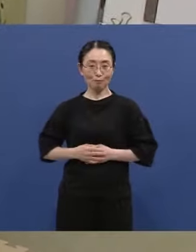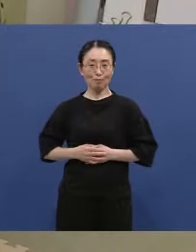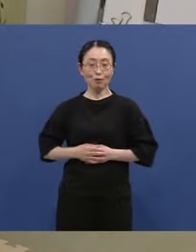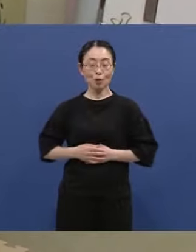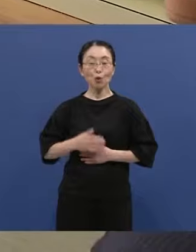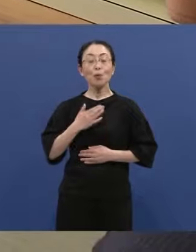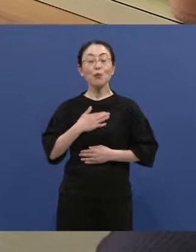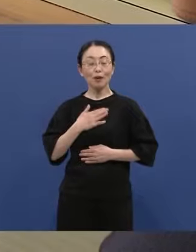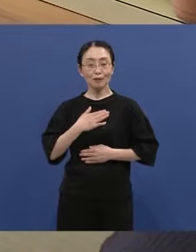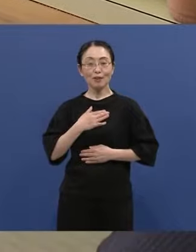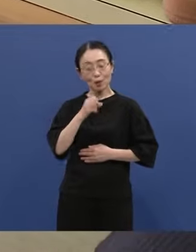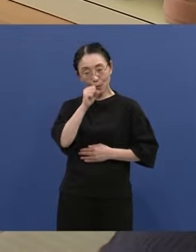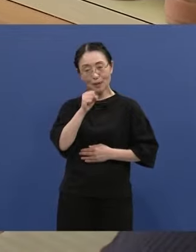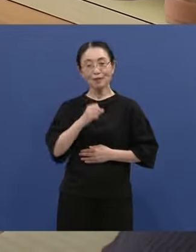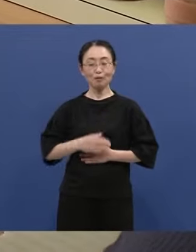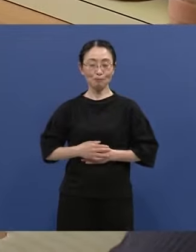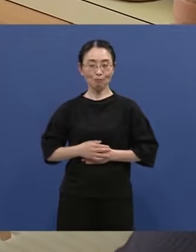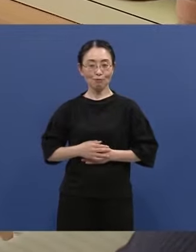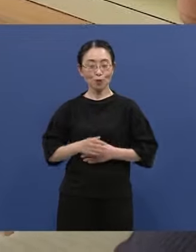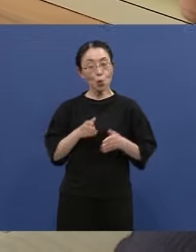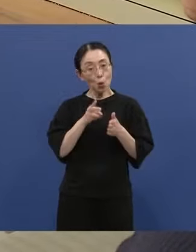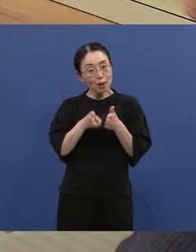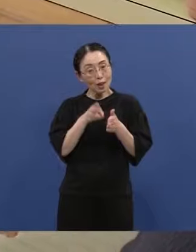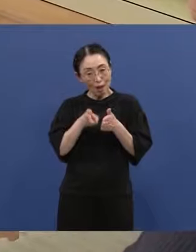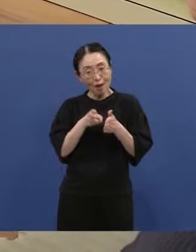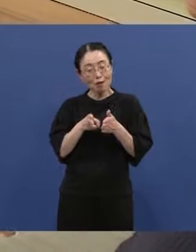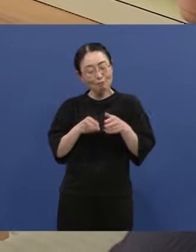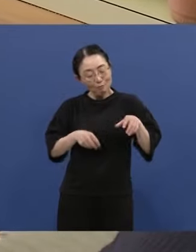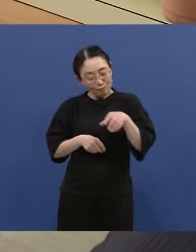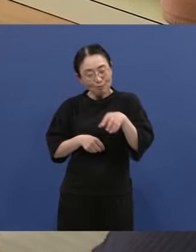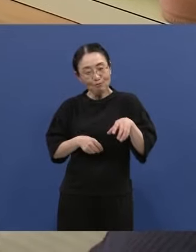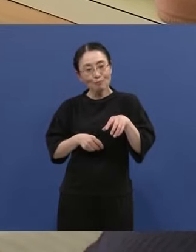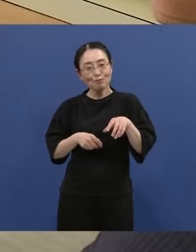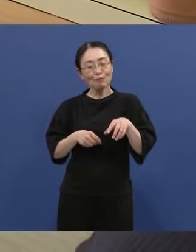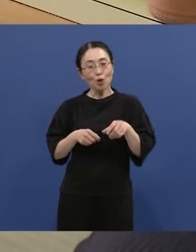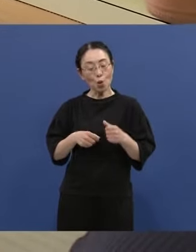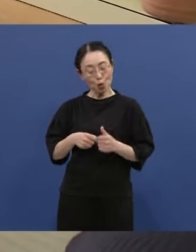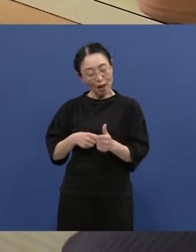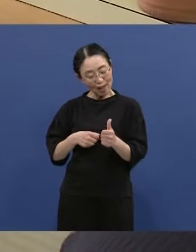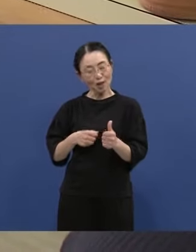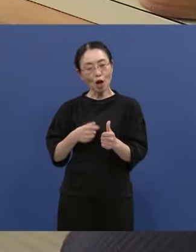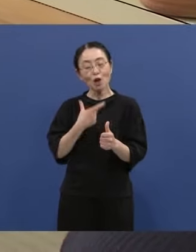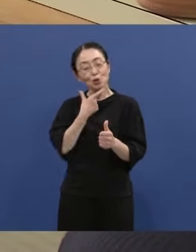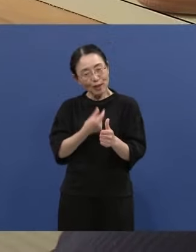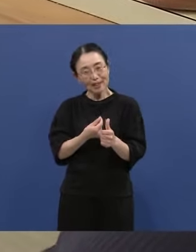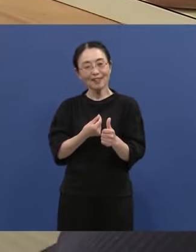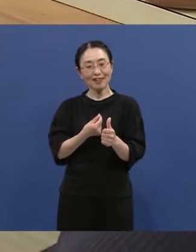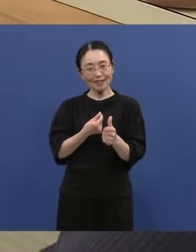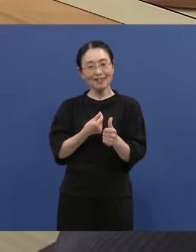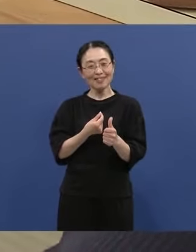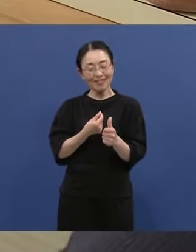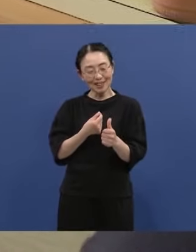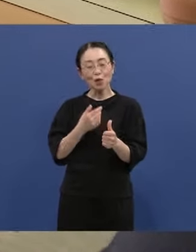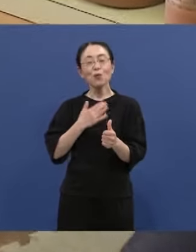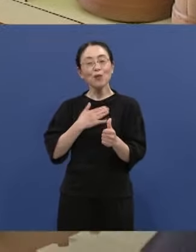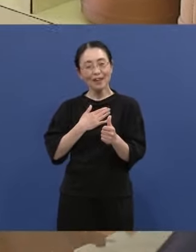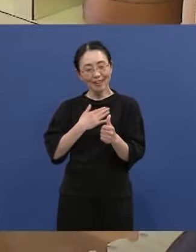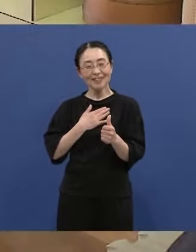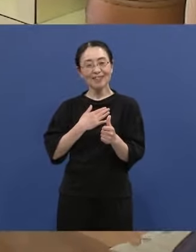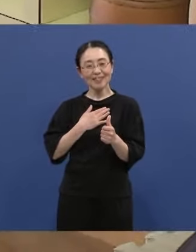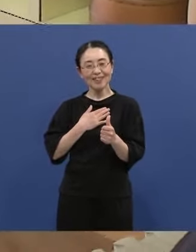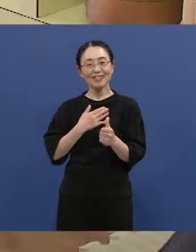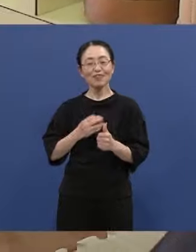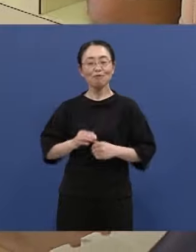ますね。この汽車もなんかここで遊ぶのがなんか彼なりの今日の遊びなのかなとは思うので